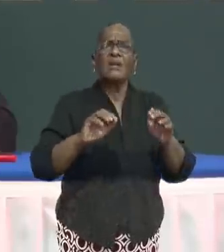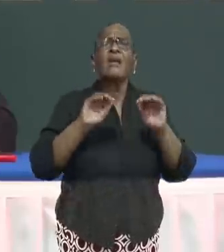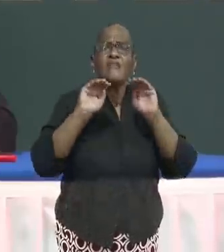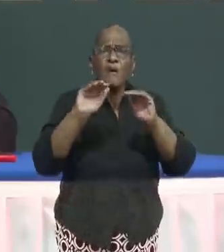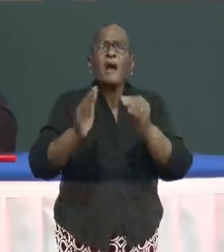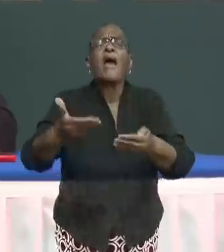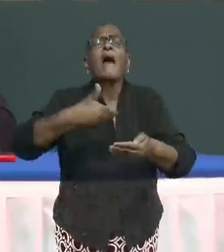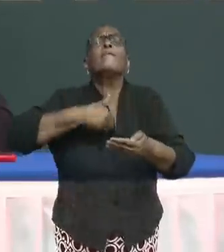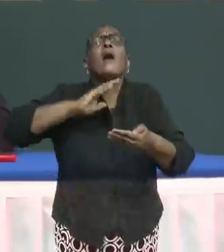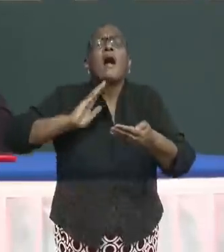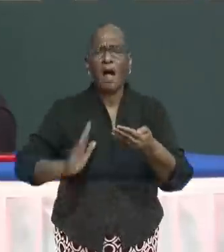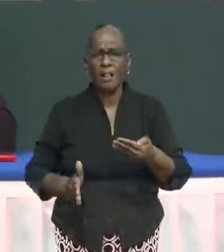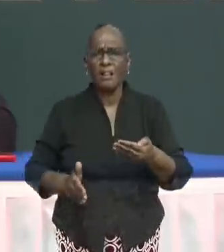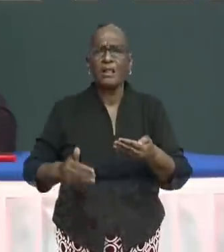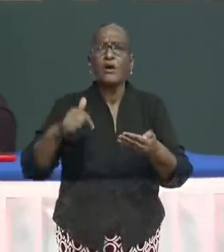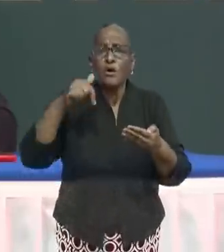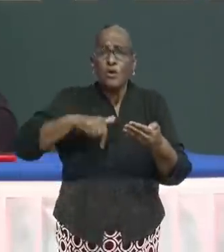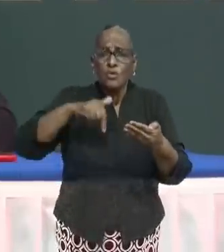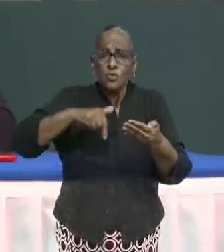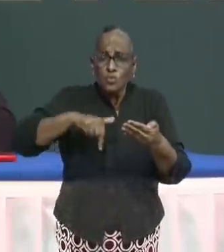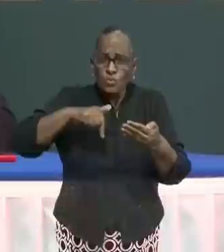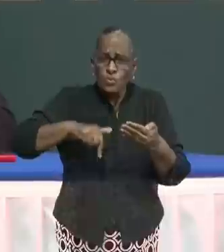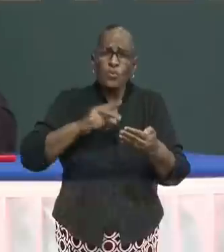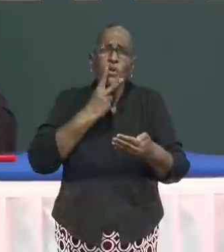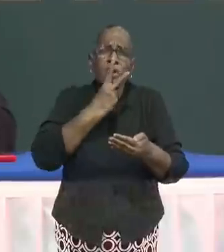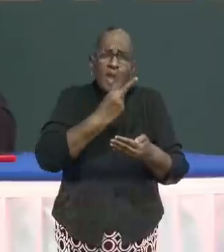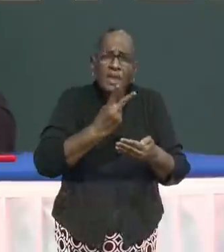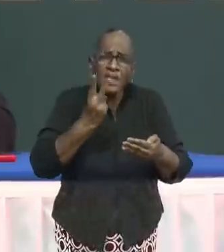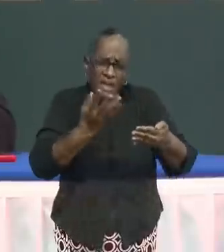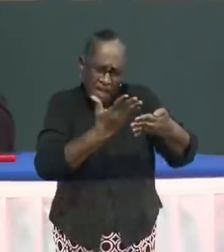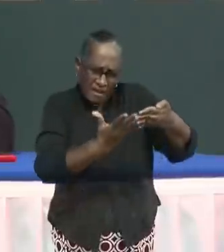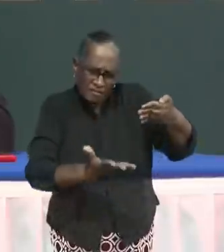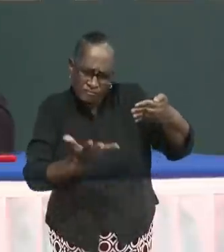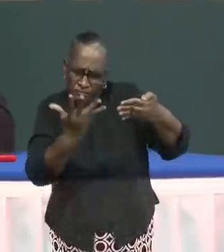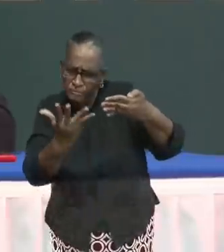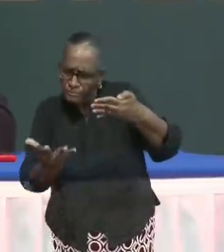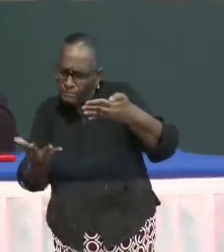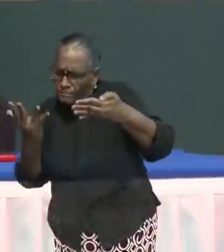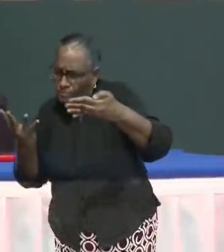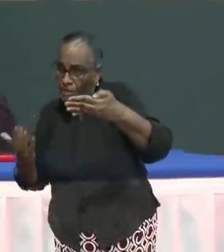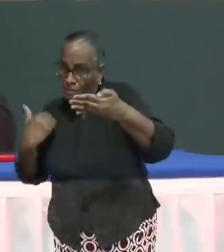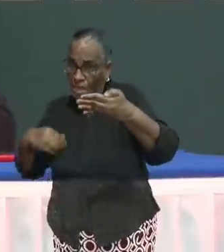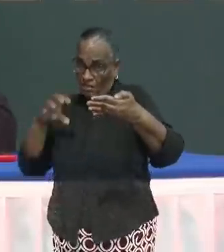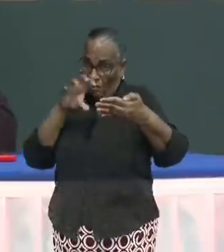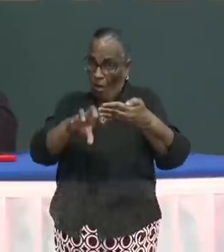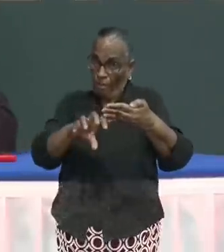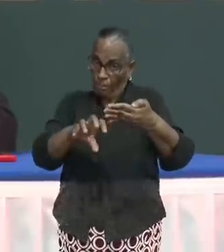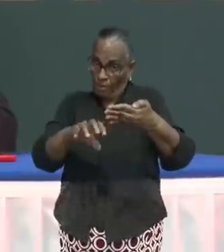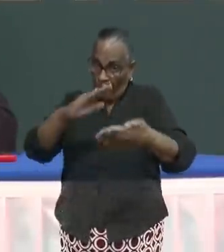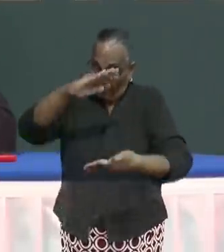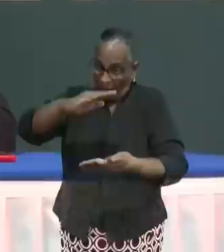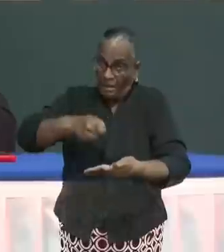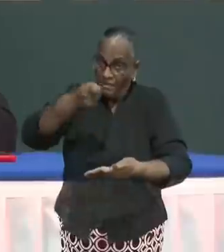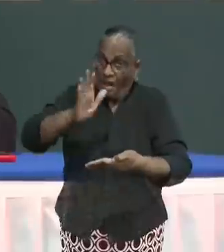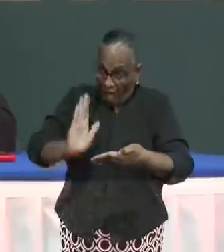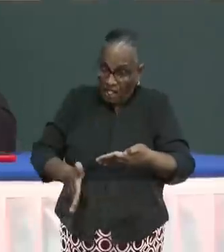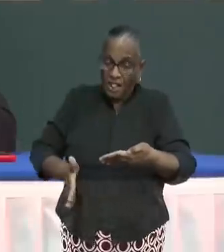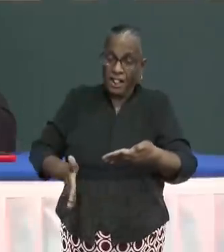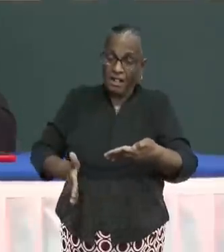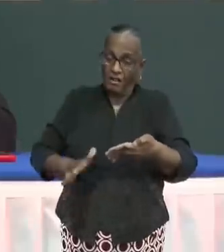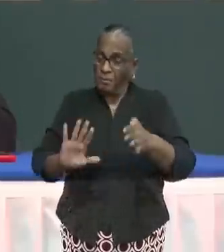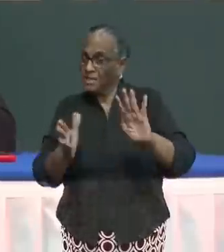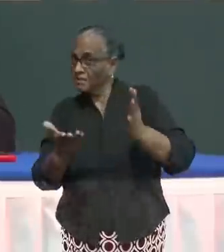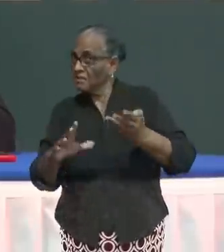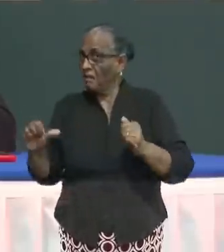We hebben een de sma gegeven naar de We hebben